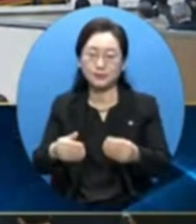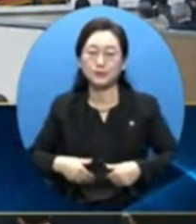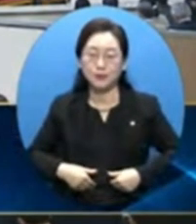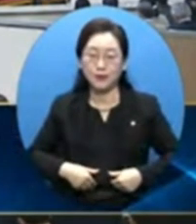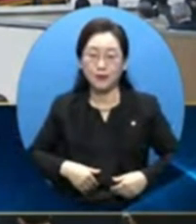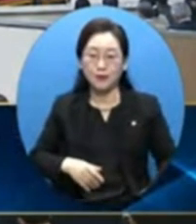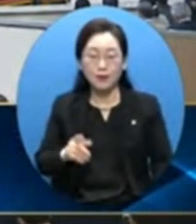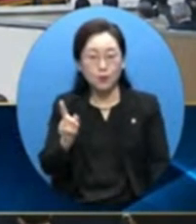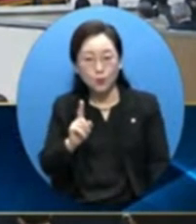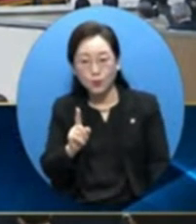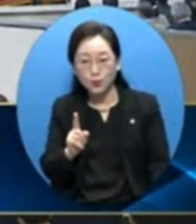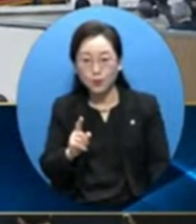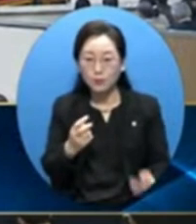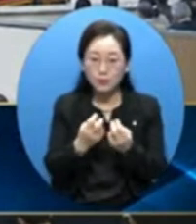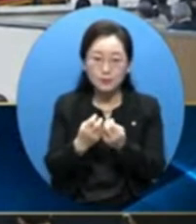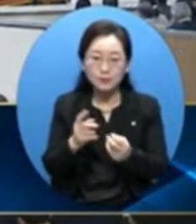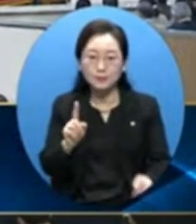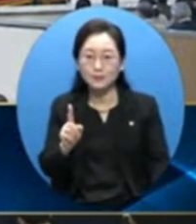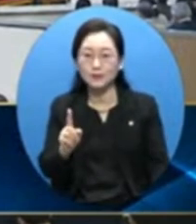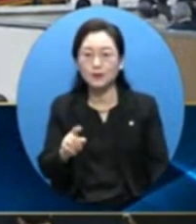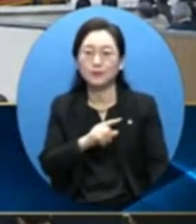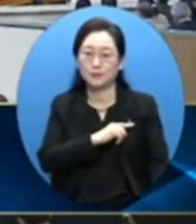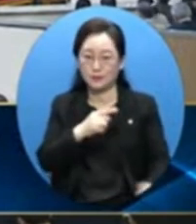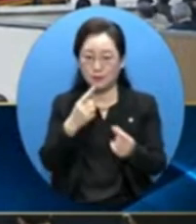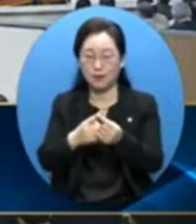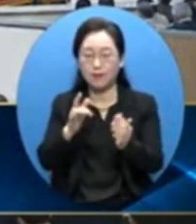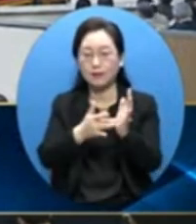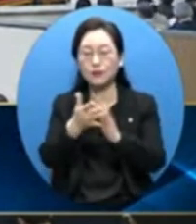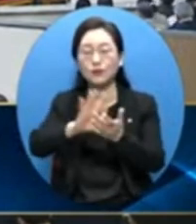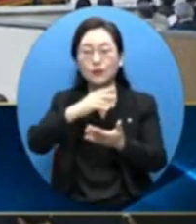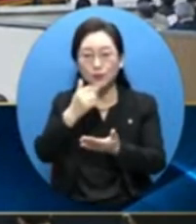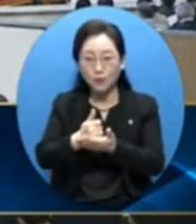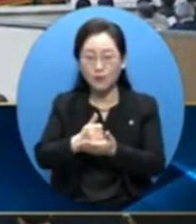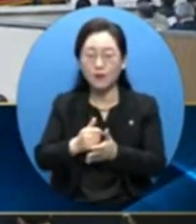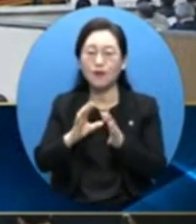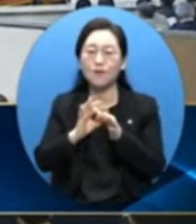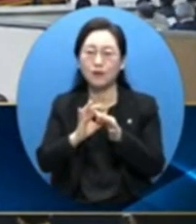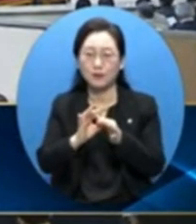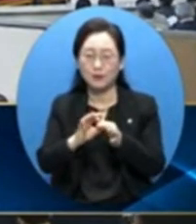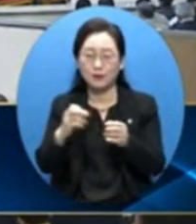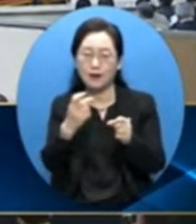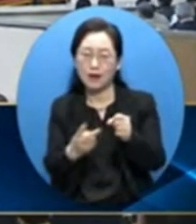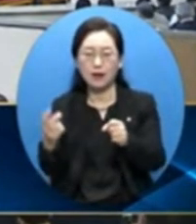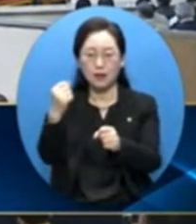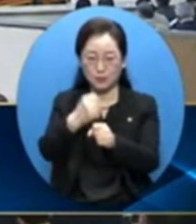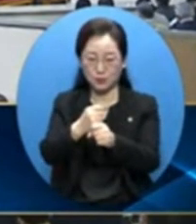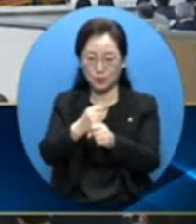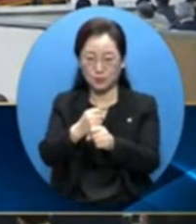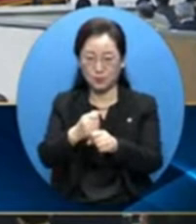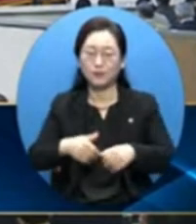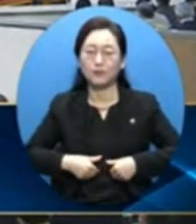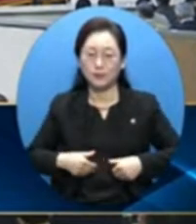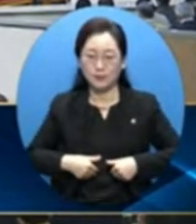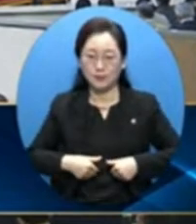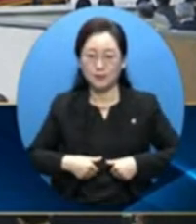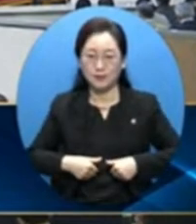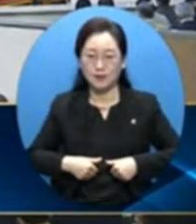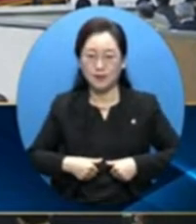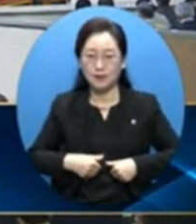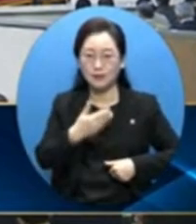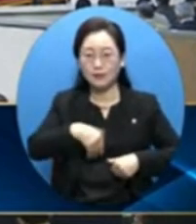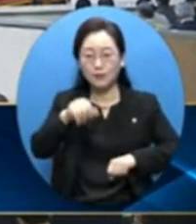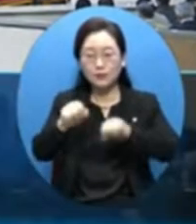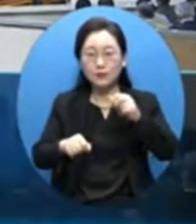우리가 부흥을 맞이할 준비를 합니까? 먼저 예수 그리스도의 그리스도와의 관계를 회복해야 되는 것입니다. 사도행전